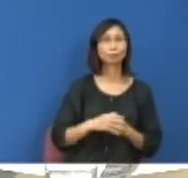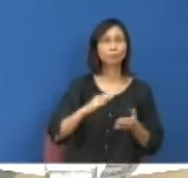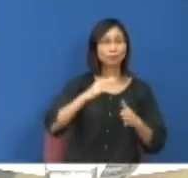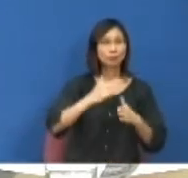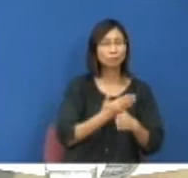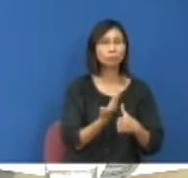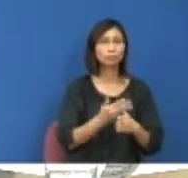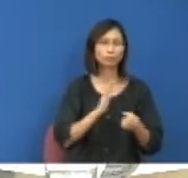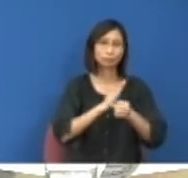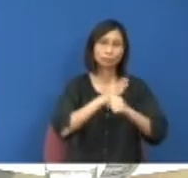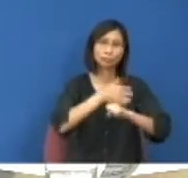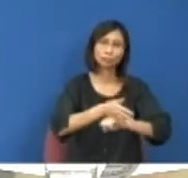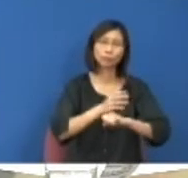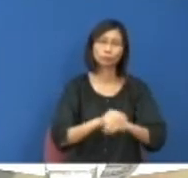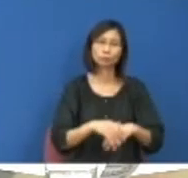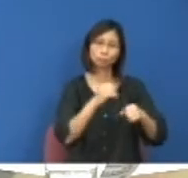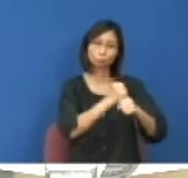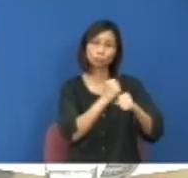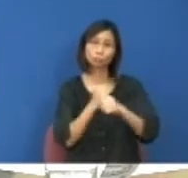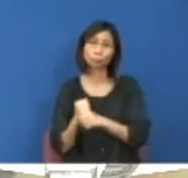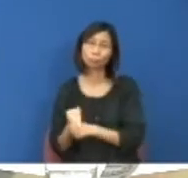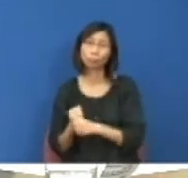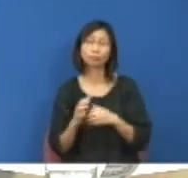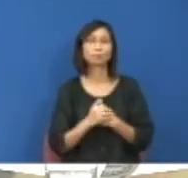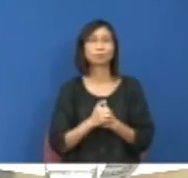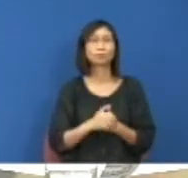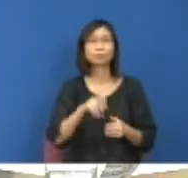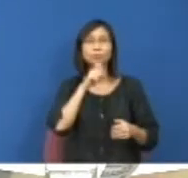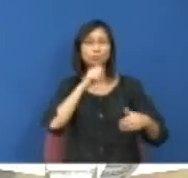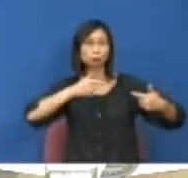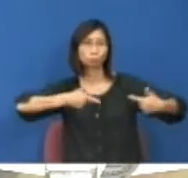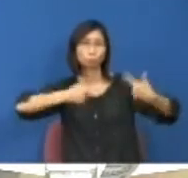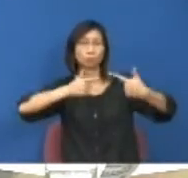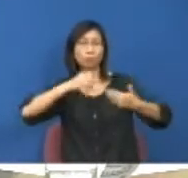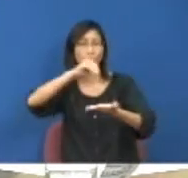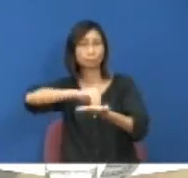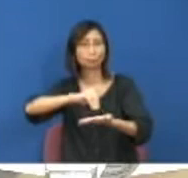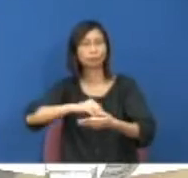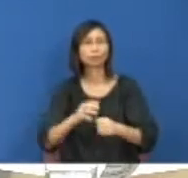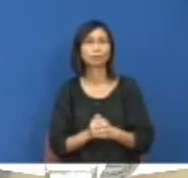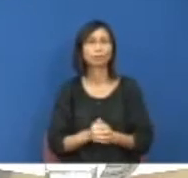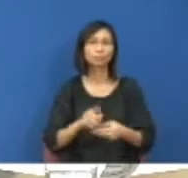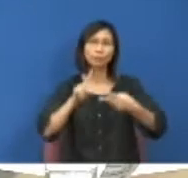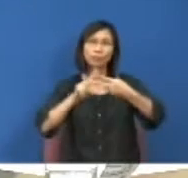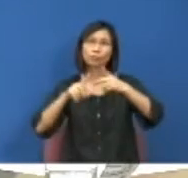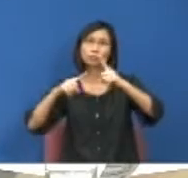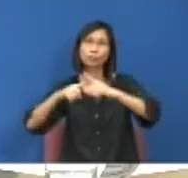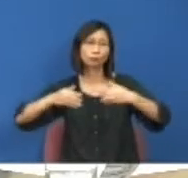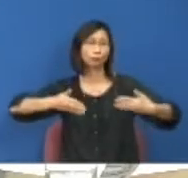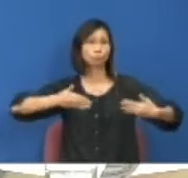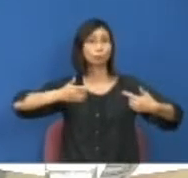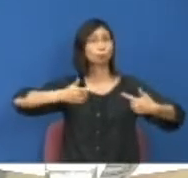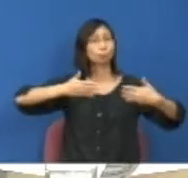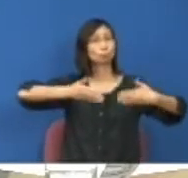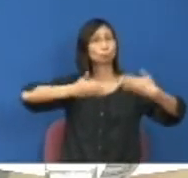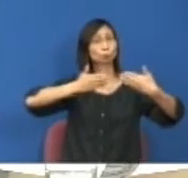社會嘅整個生產裏邊，有某啲係對立噶嘛。即係譬如講話工人同資本家，資本家要攞得多啲錢嘅時候，工人就